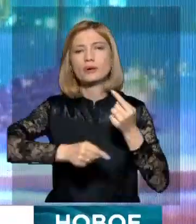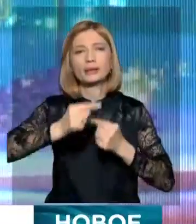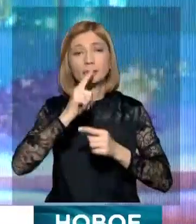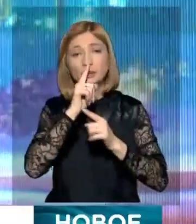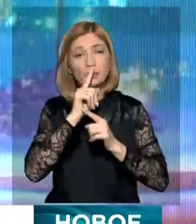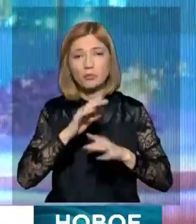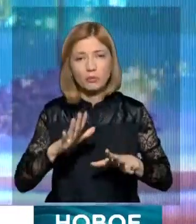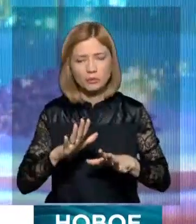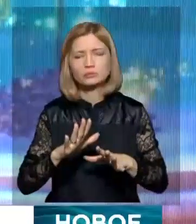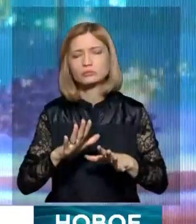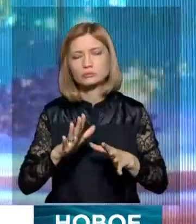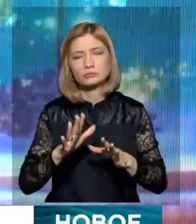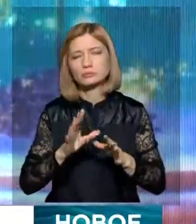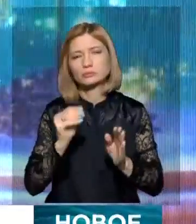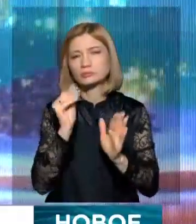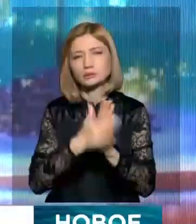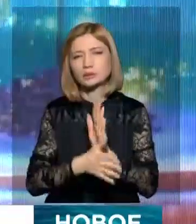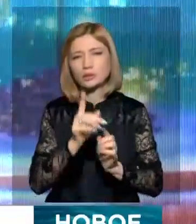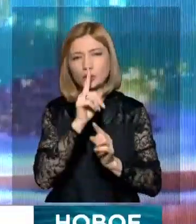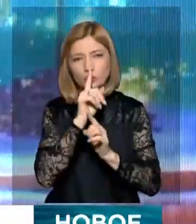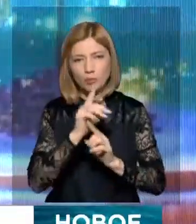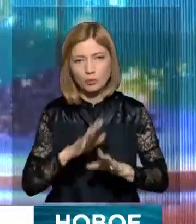наиболее совершенная система оценки